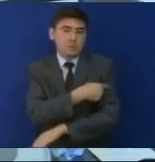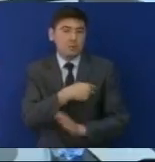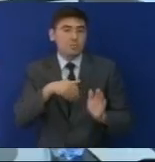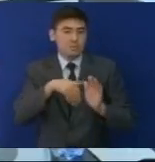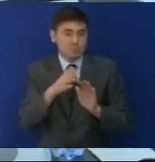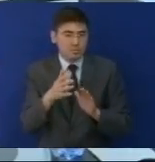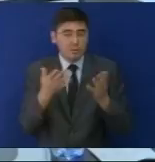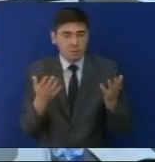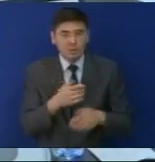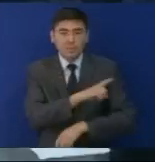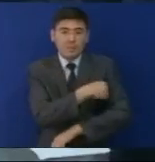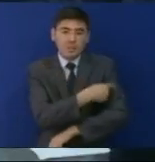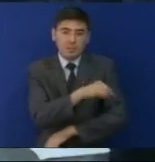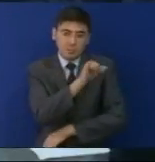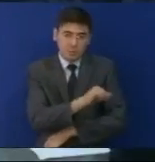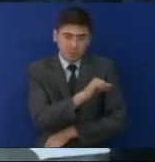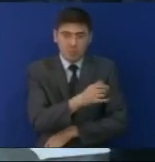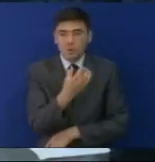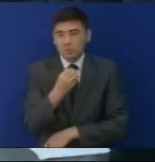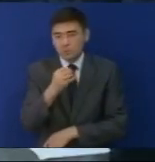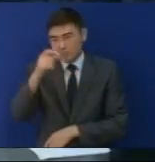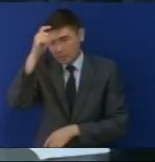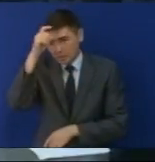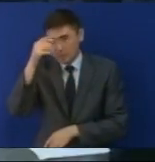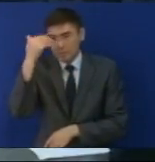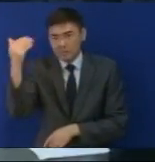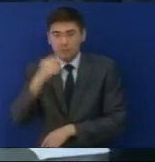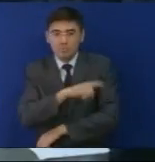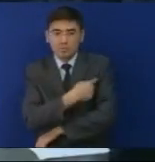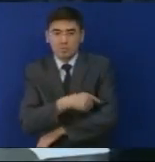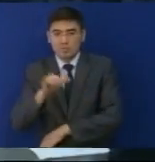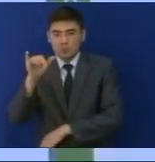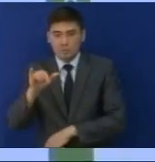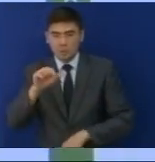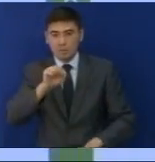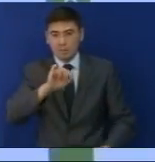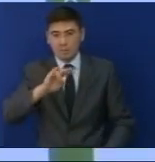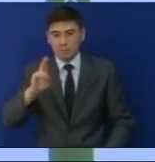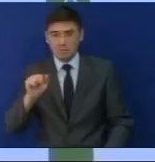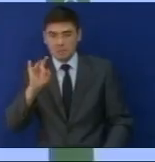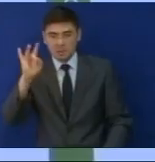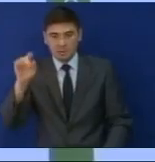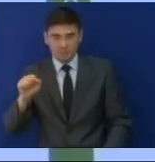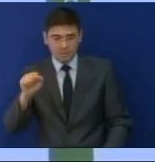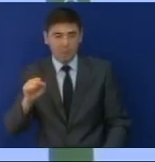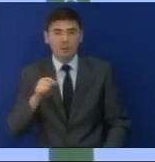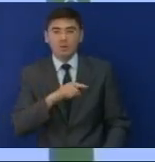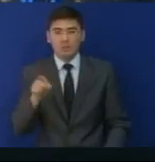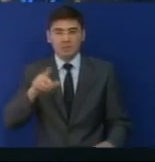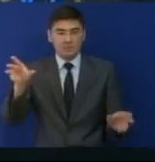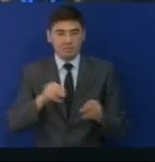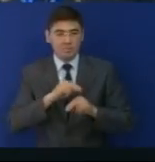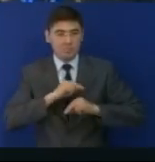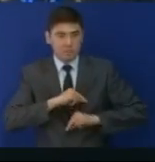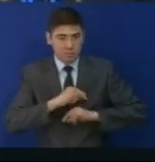турецким медицинским университетом Башкент города Анкара разработана новая модель образовательной программы для медицинских вузов нашей страны, согласно